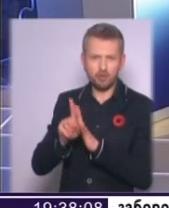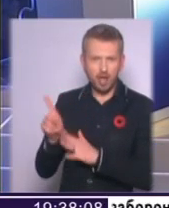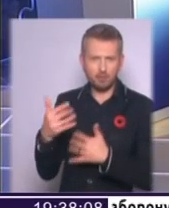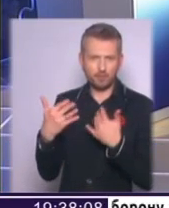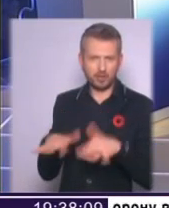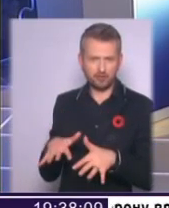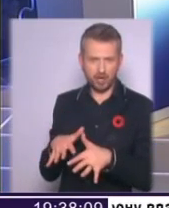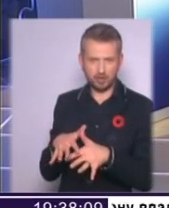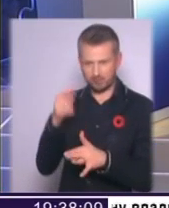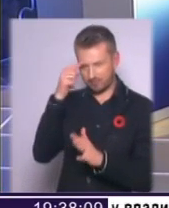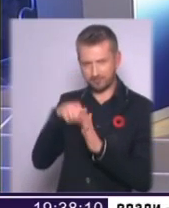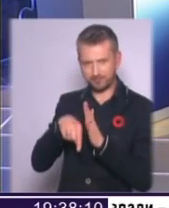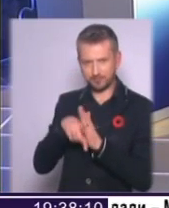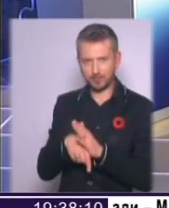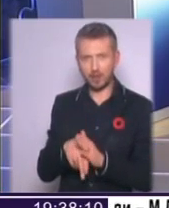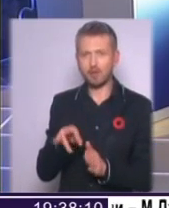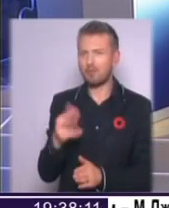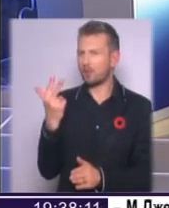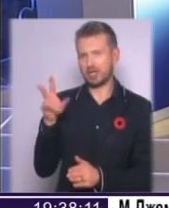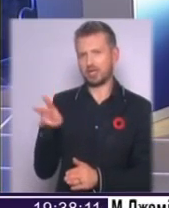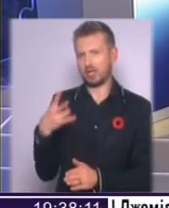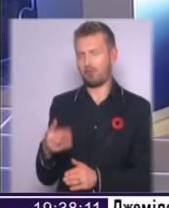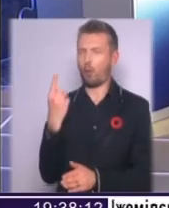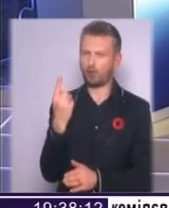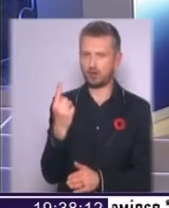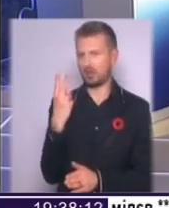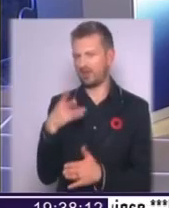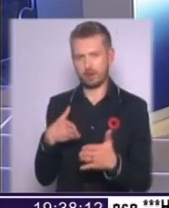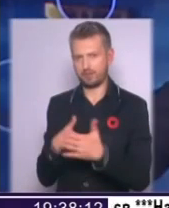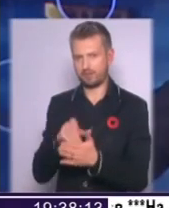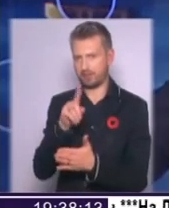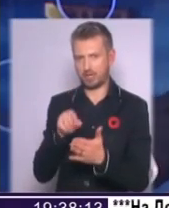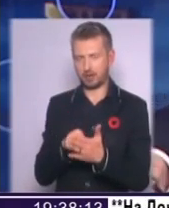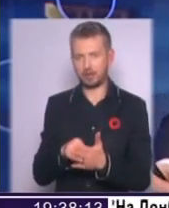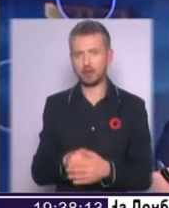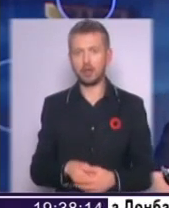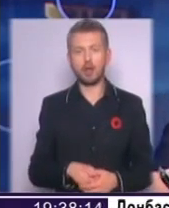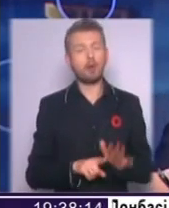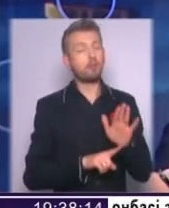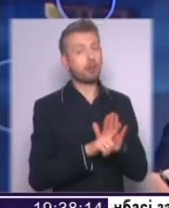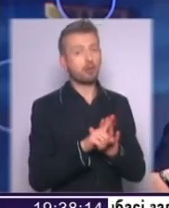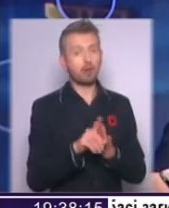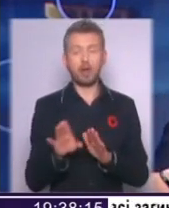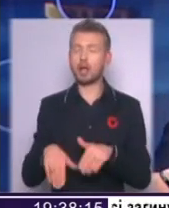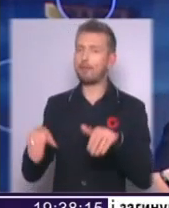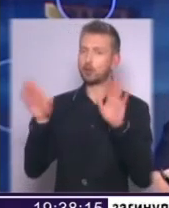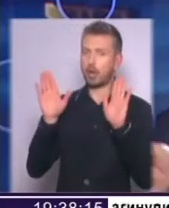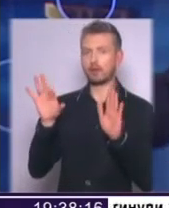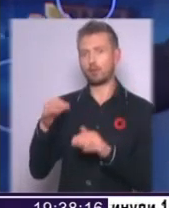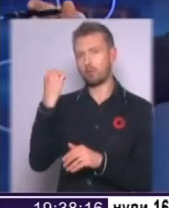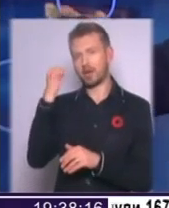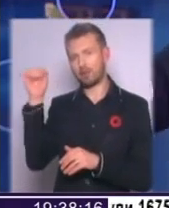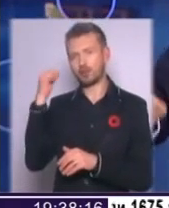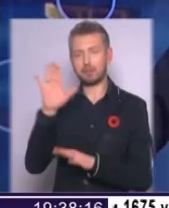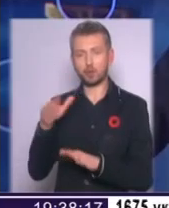дещо лінію. По три не треба. Давайте так, одне, два запитання. Почну з капітуляції, потім щодо переможці, не переможці.